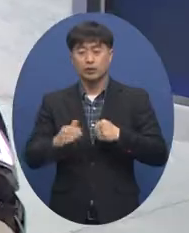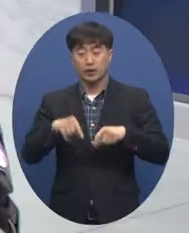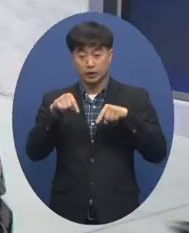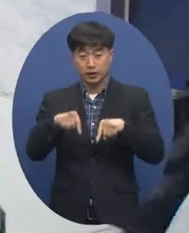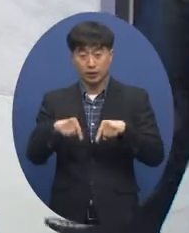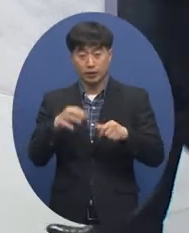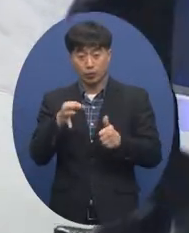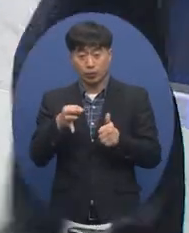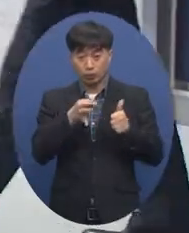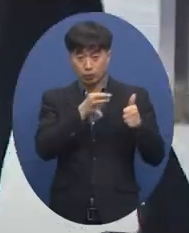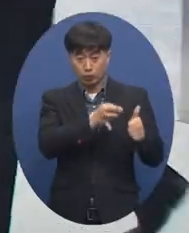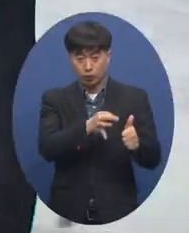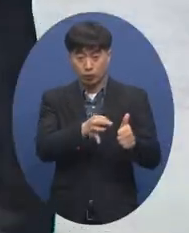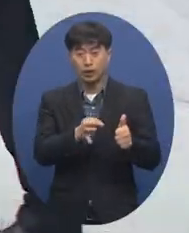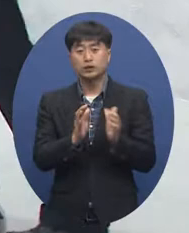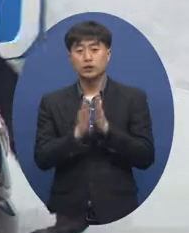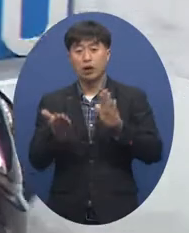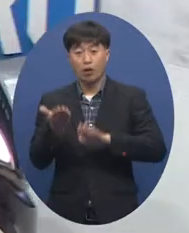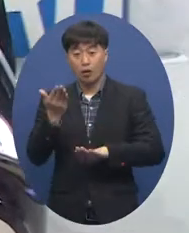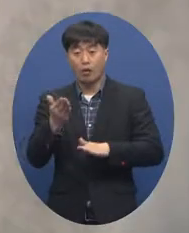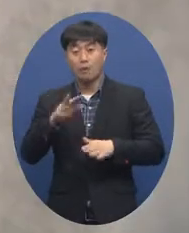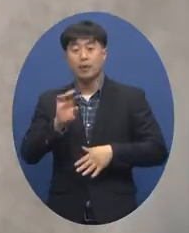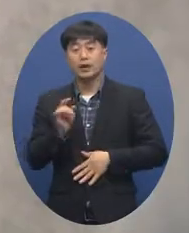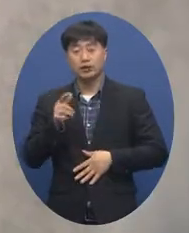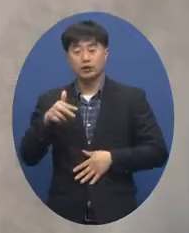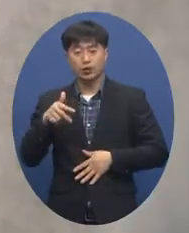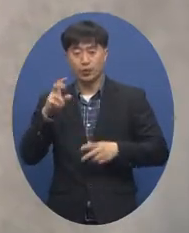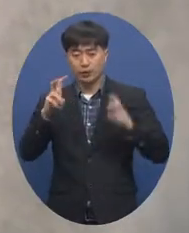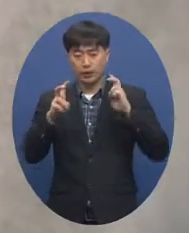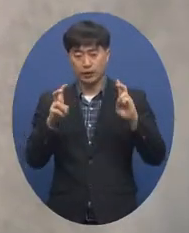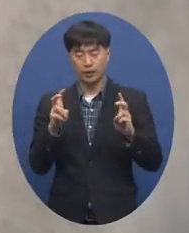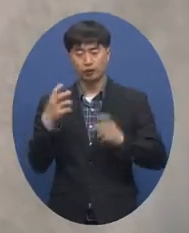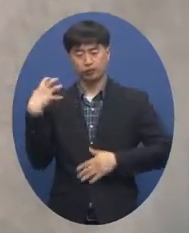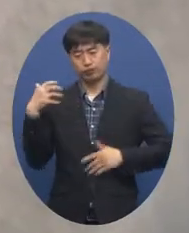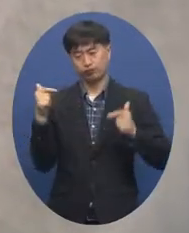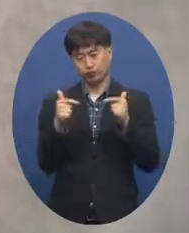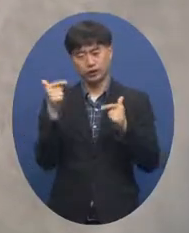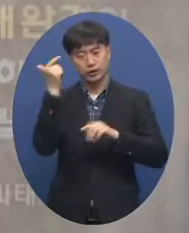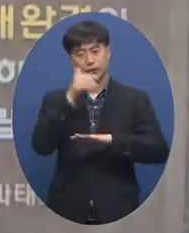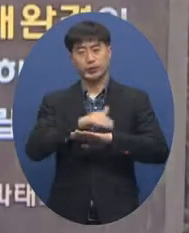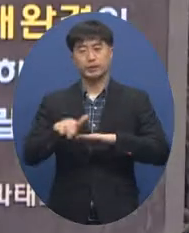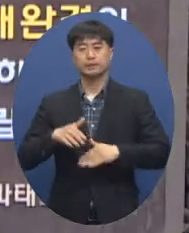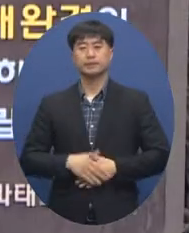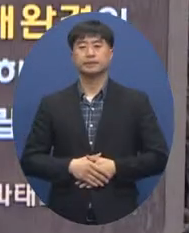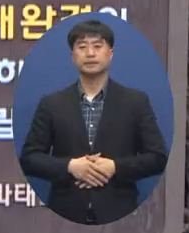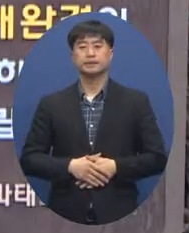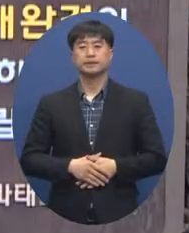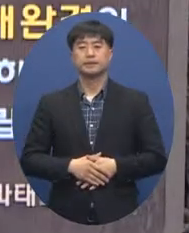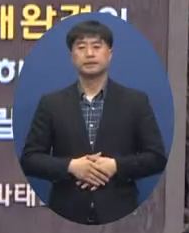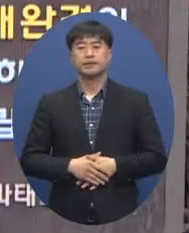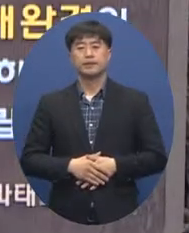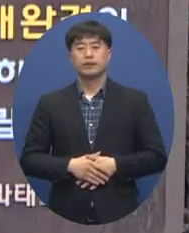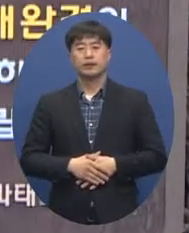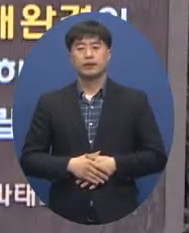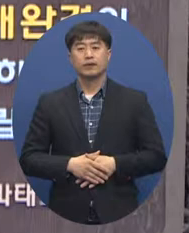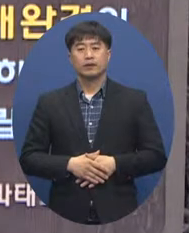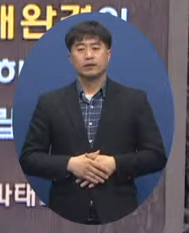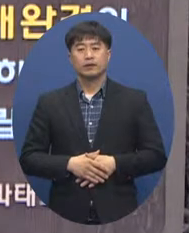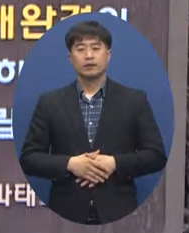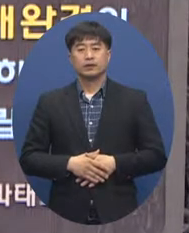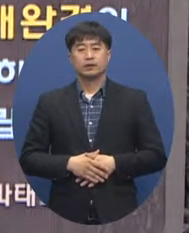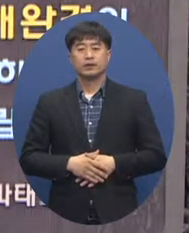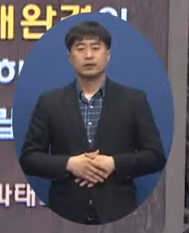컨설팅과 비용 지원 등을 도와 스타트업이나 벤처기업 부담을 덜어줄 예정이라고 밝혔습니다. 경기지TV 한선지입니다.